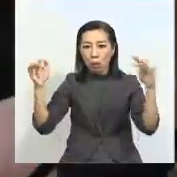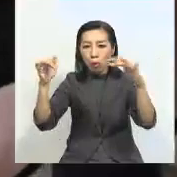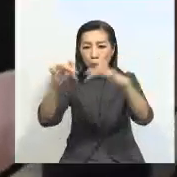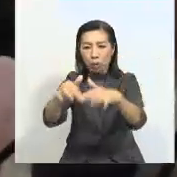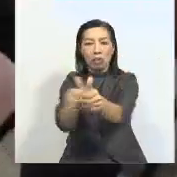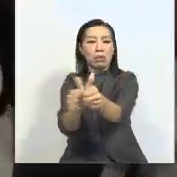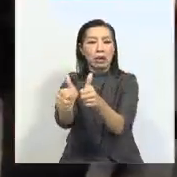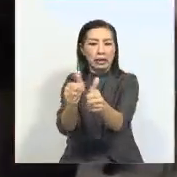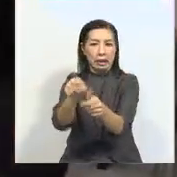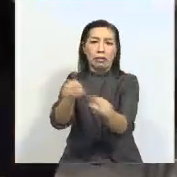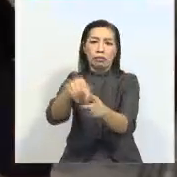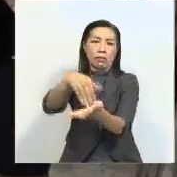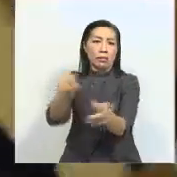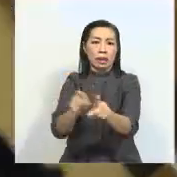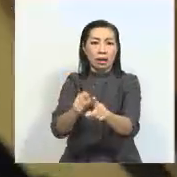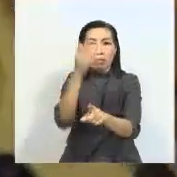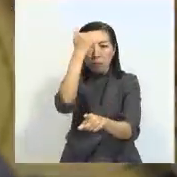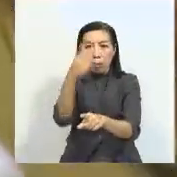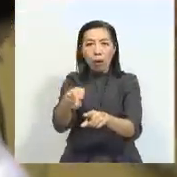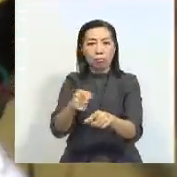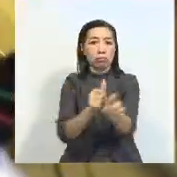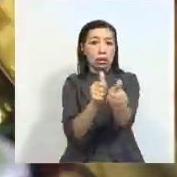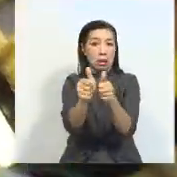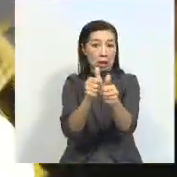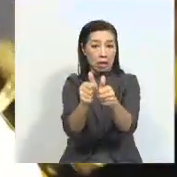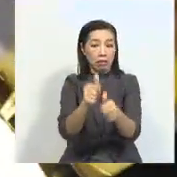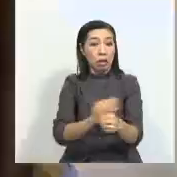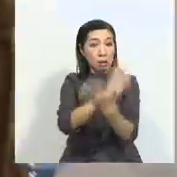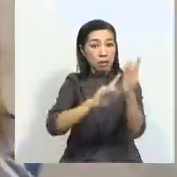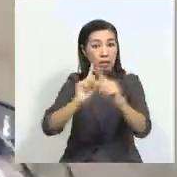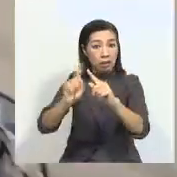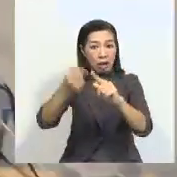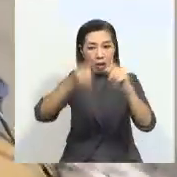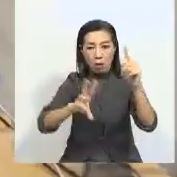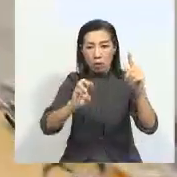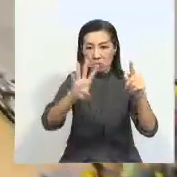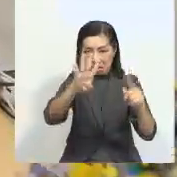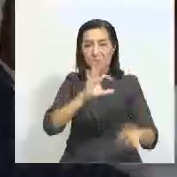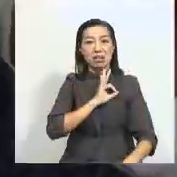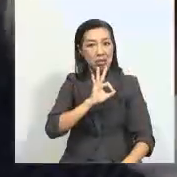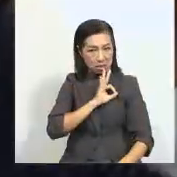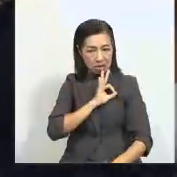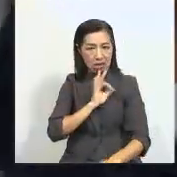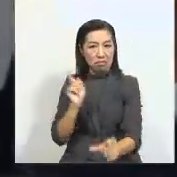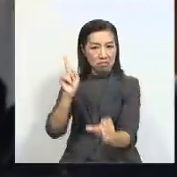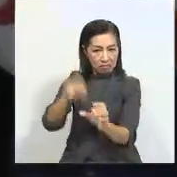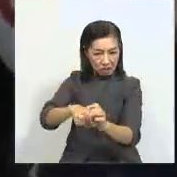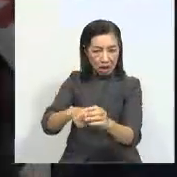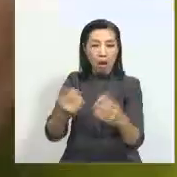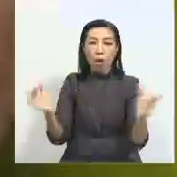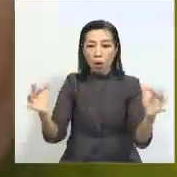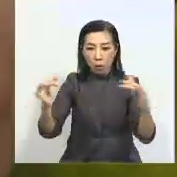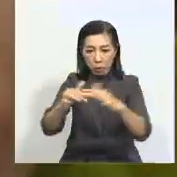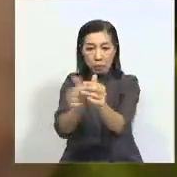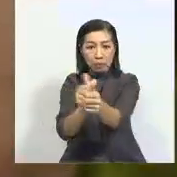งขันครั้งนี้นะคะเนื่องจากว่าเป็นการแข่งขันที่มีสมาชิกถึง64ประเทศทั่วโลกเข้าร่วมแต่ละปีก็